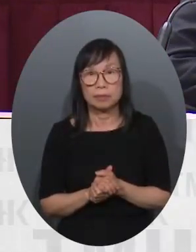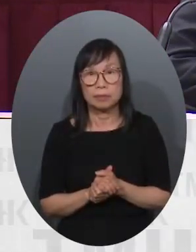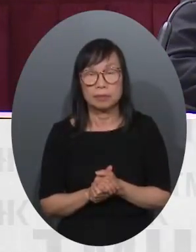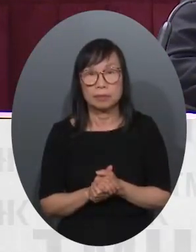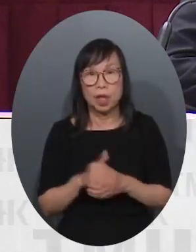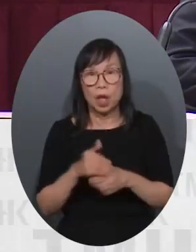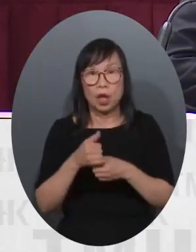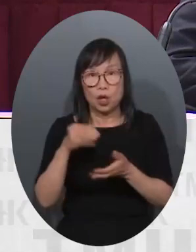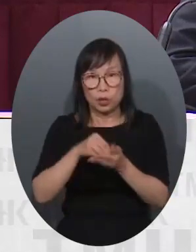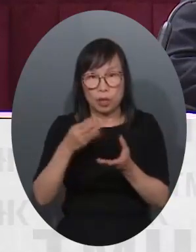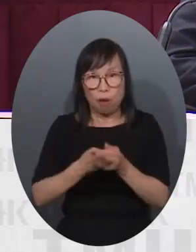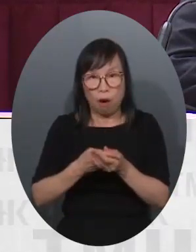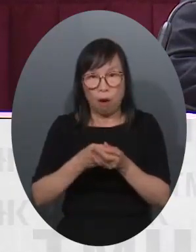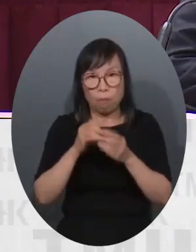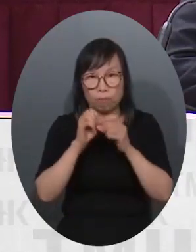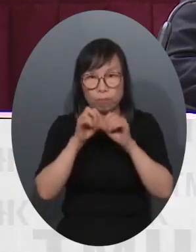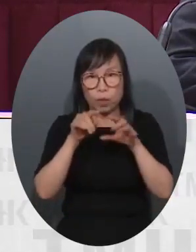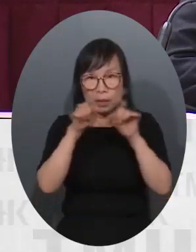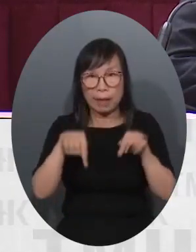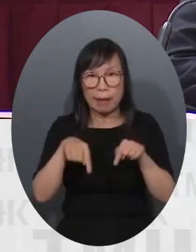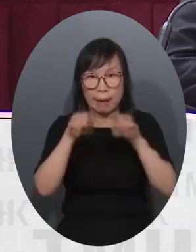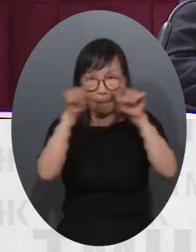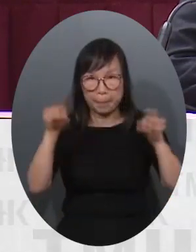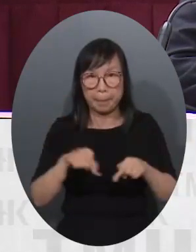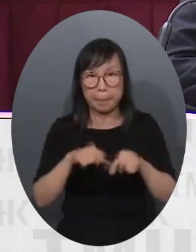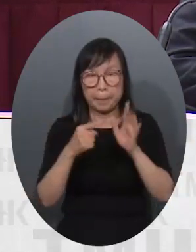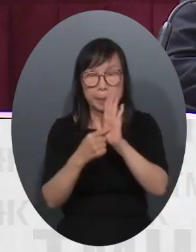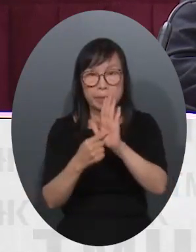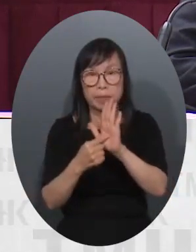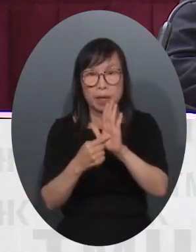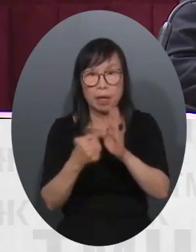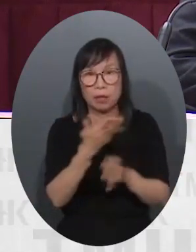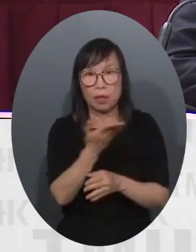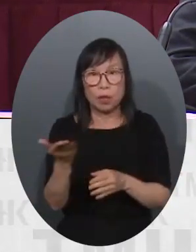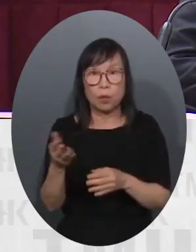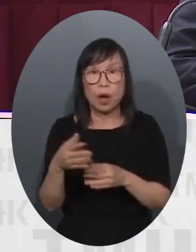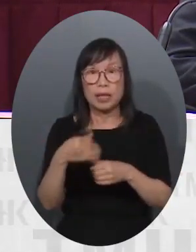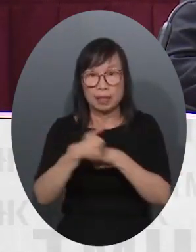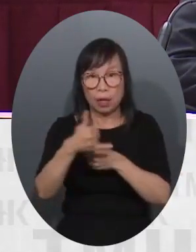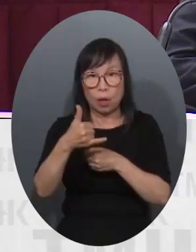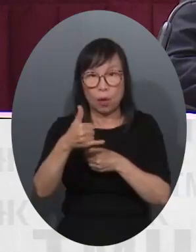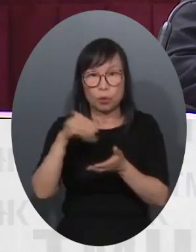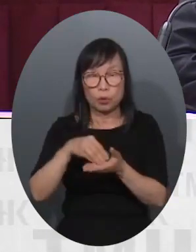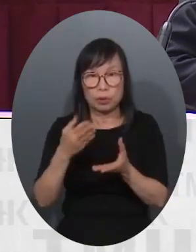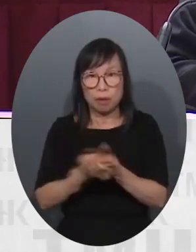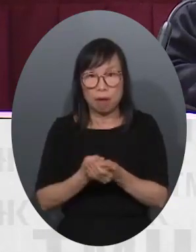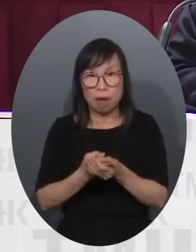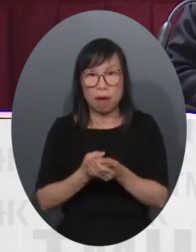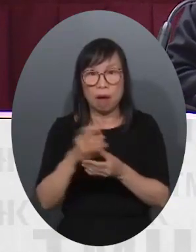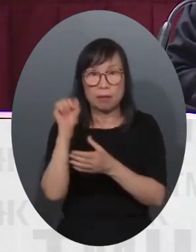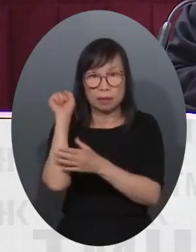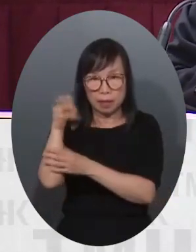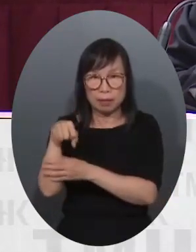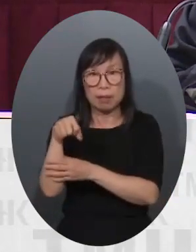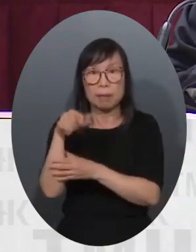決議案的投票結果已經顯示在屏幕上。各位， 由於第六號決議案所得的贊成